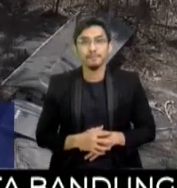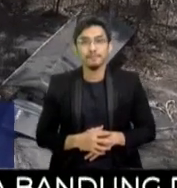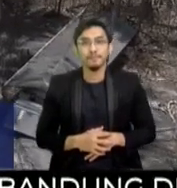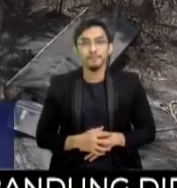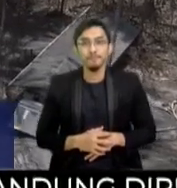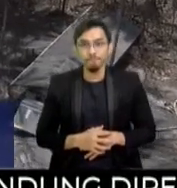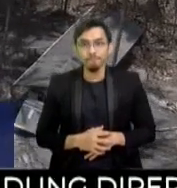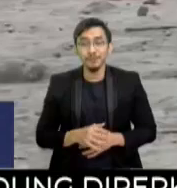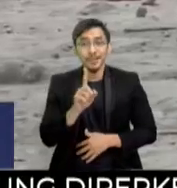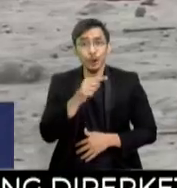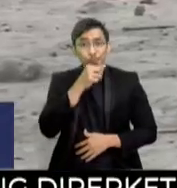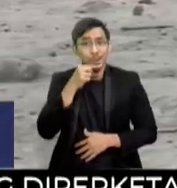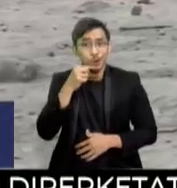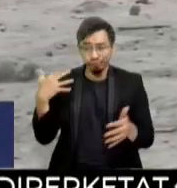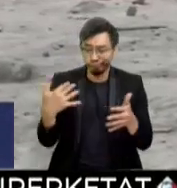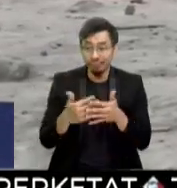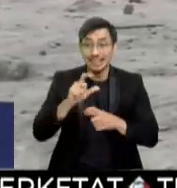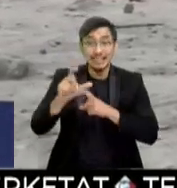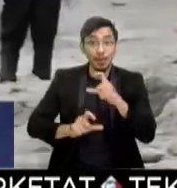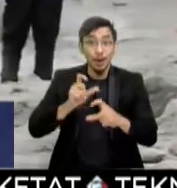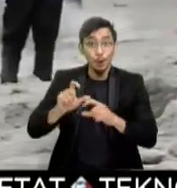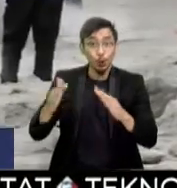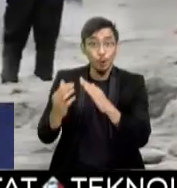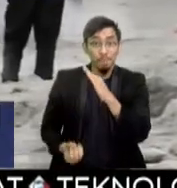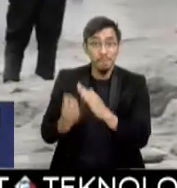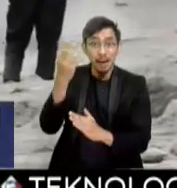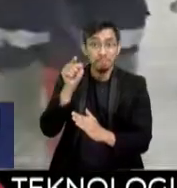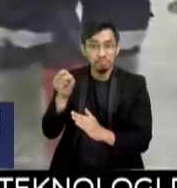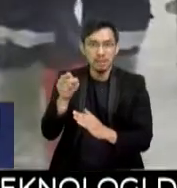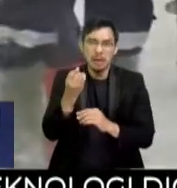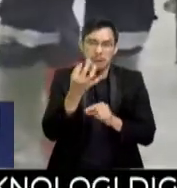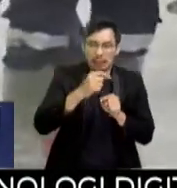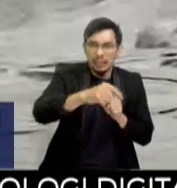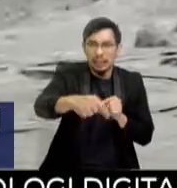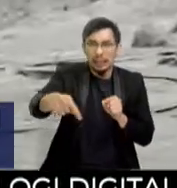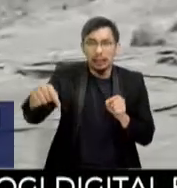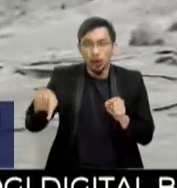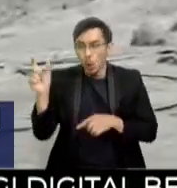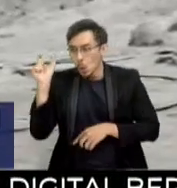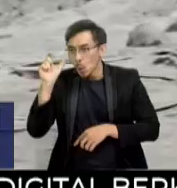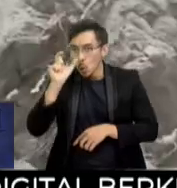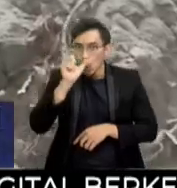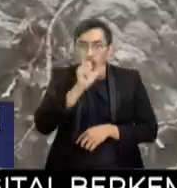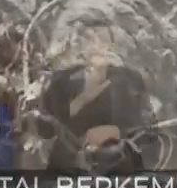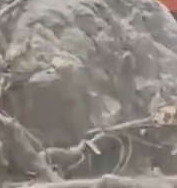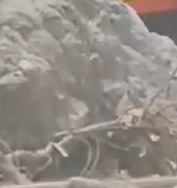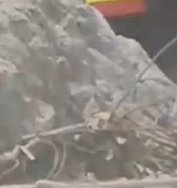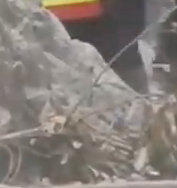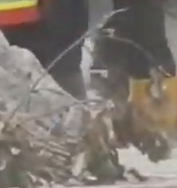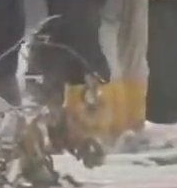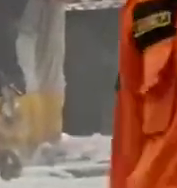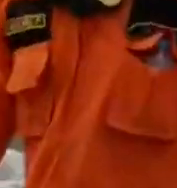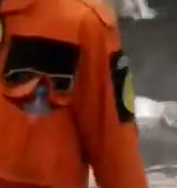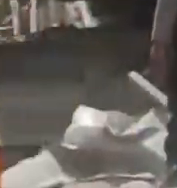Sepekan erupsi Semeru, evakuasi kembali dilakukan di sejumlah titik. Pencarian dibagi dalam 3 titik, yaitu di Dusun Kajang Kuning dan